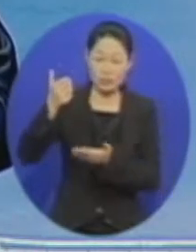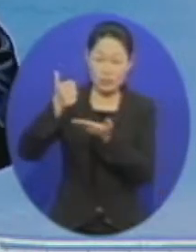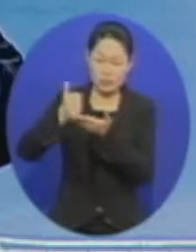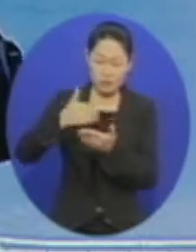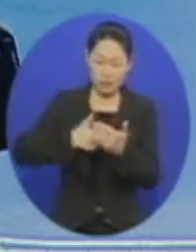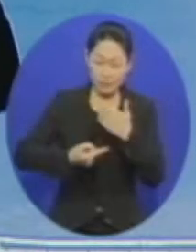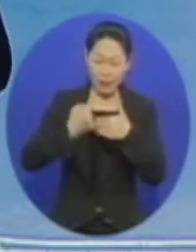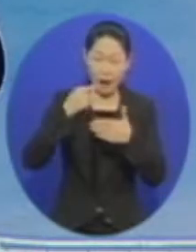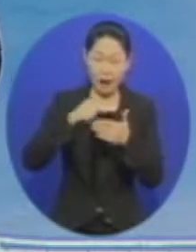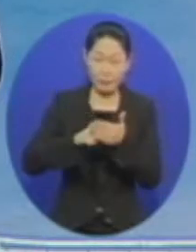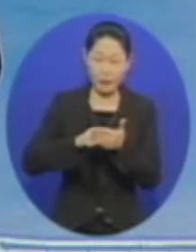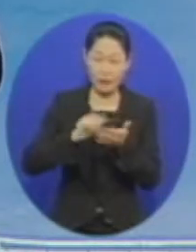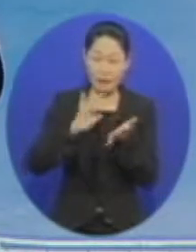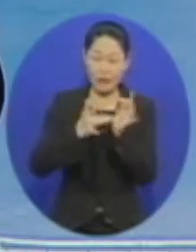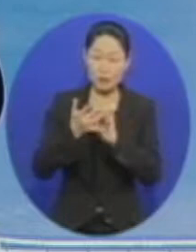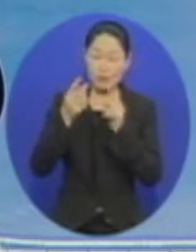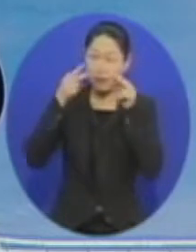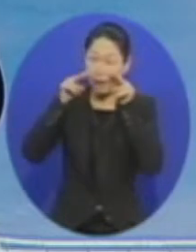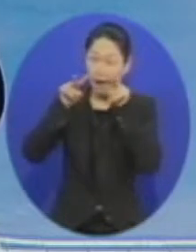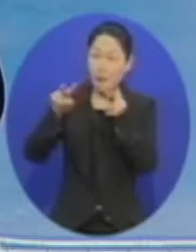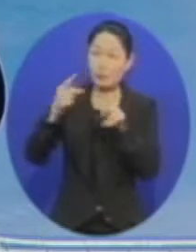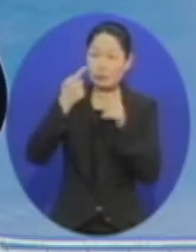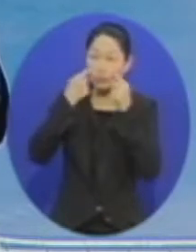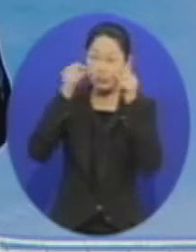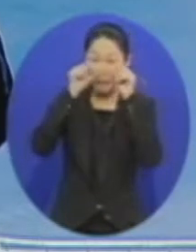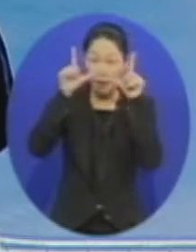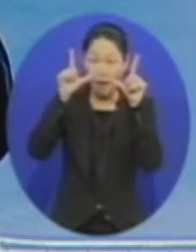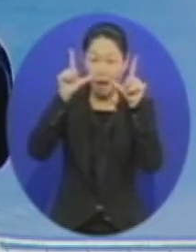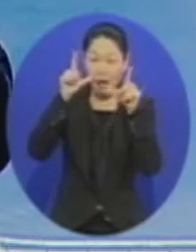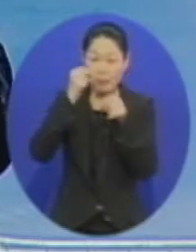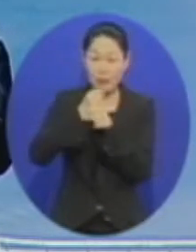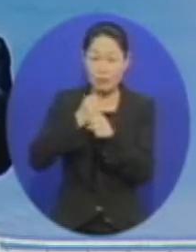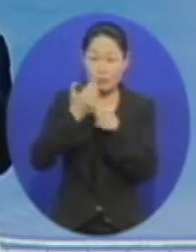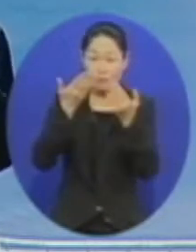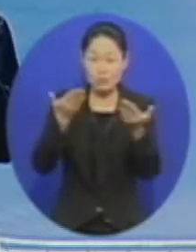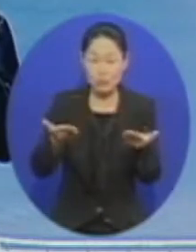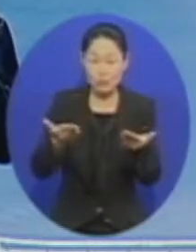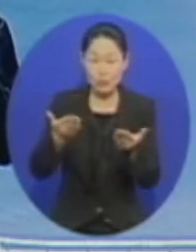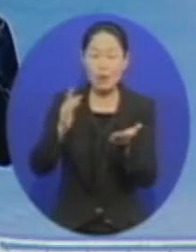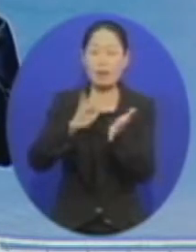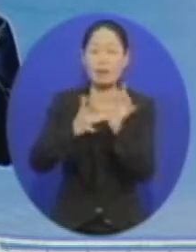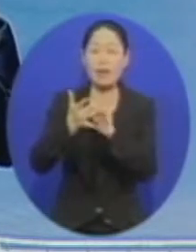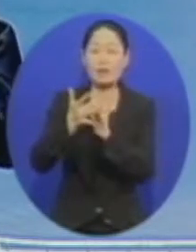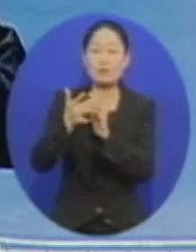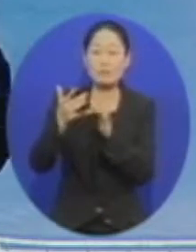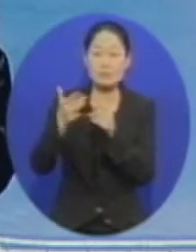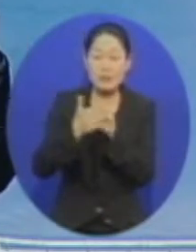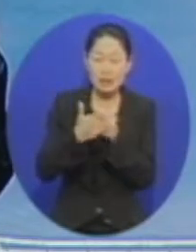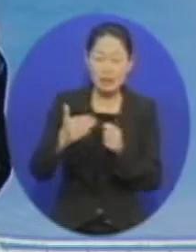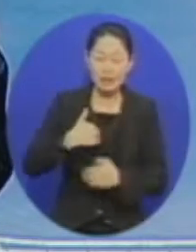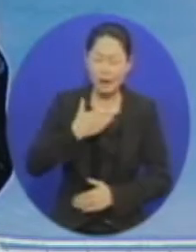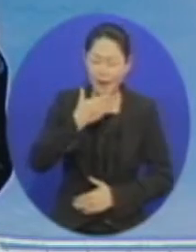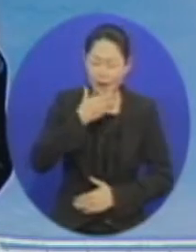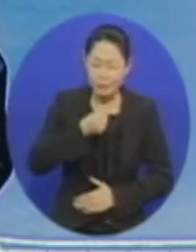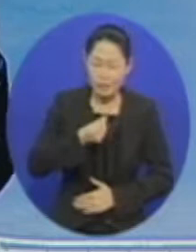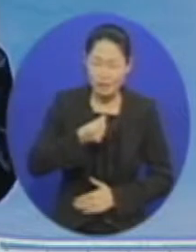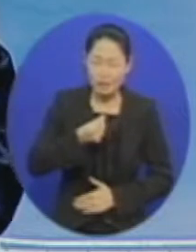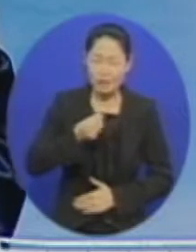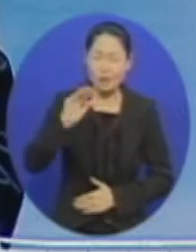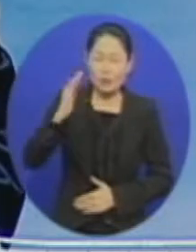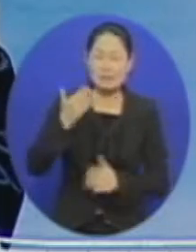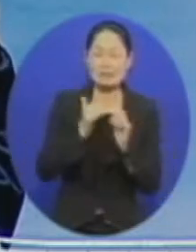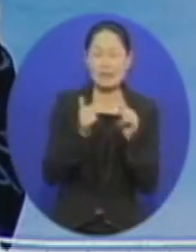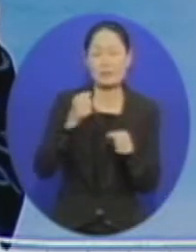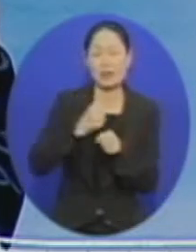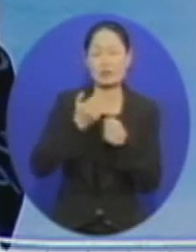예수님을 바라보는 눈을 열어 주시고 그 예수님으로 인해서 내가 행복해지는 사람 되도록 만들어주세요 그게